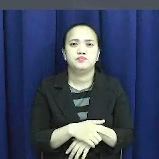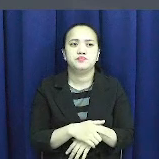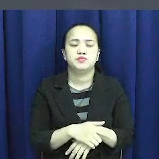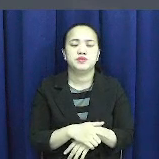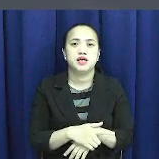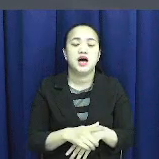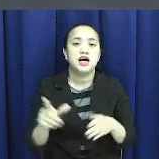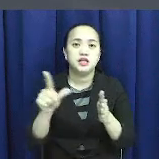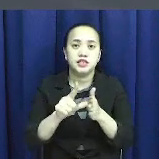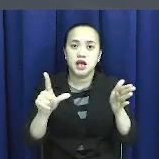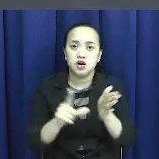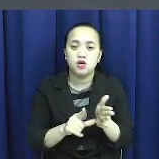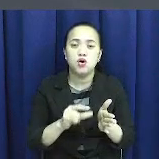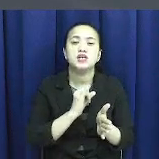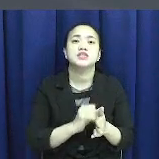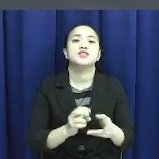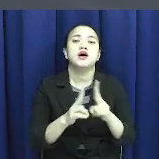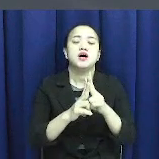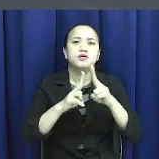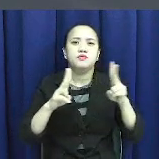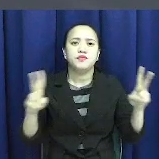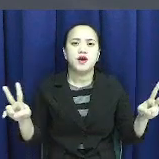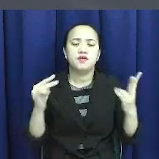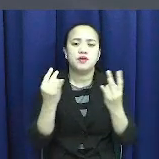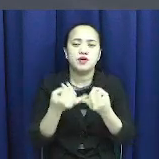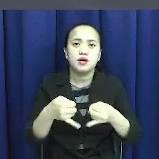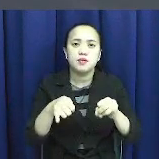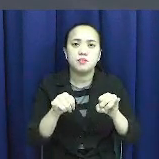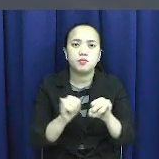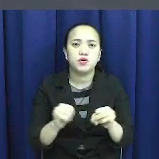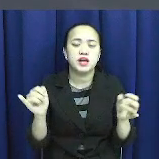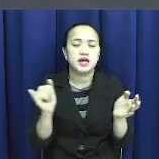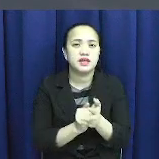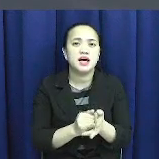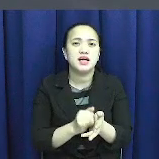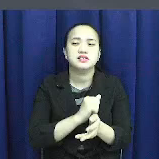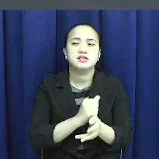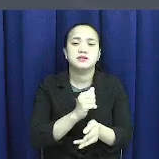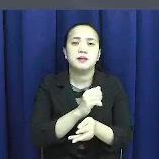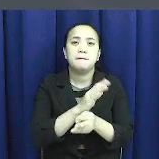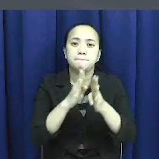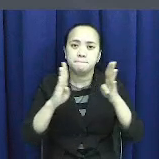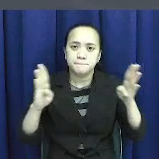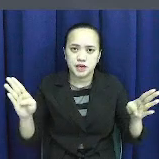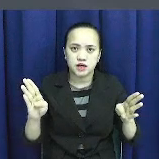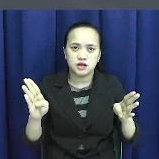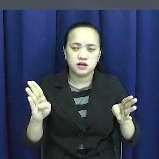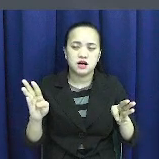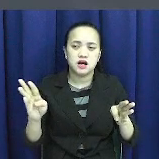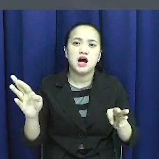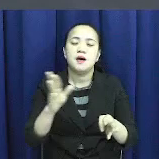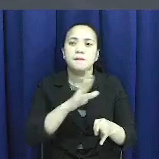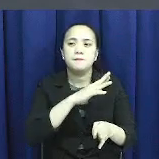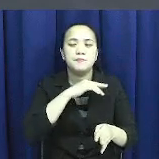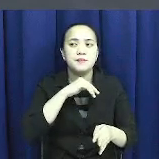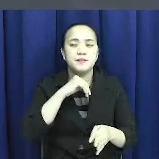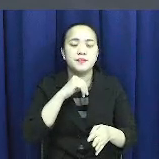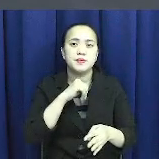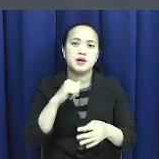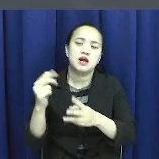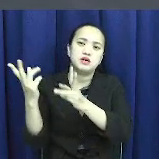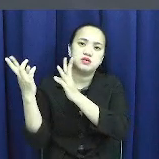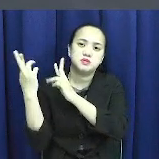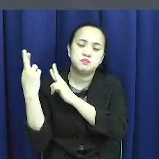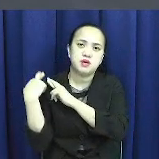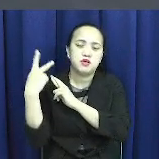Okay? So, kaya napakalaking responsibility po ng priest. Sapagkat sila po yung aasahan ng